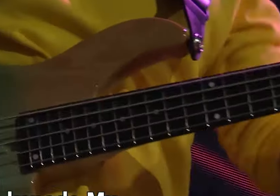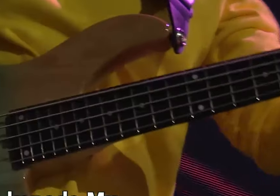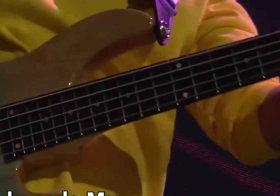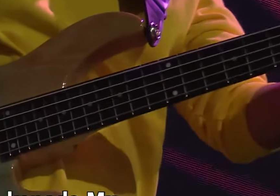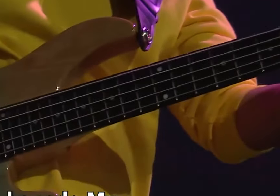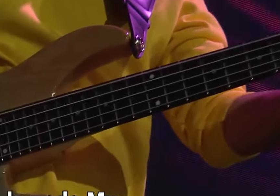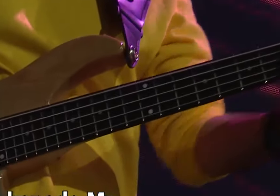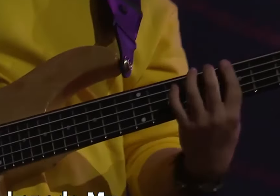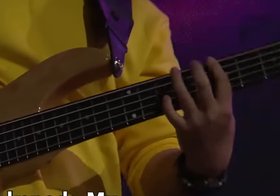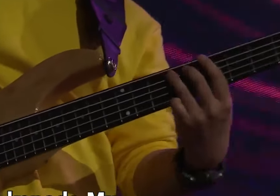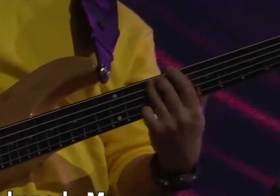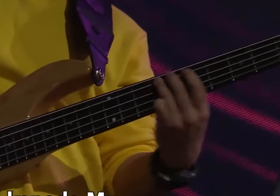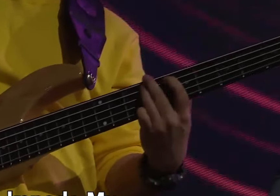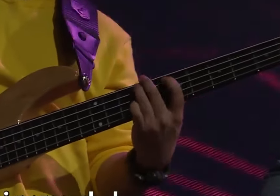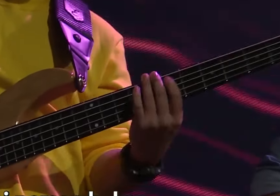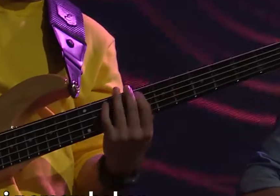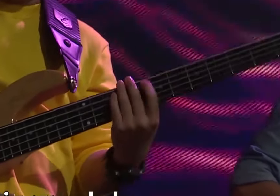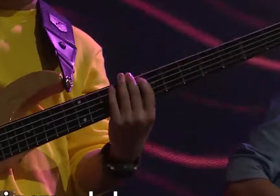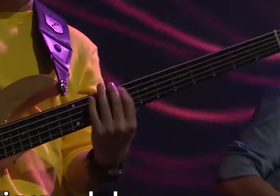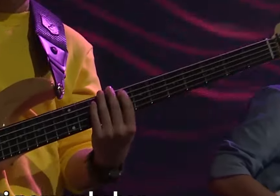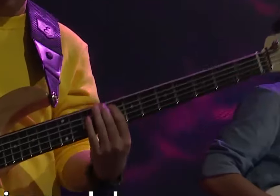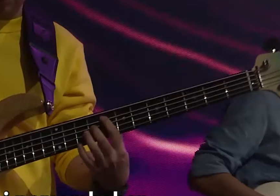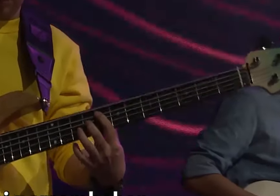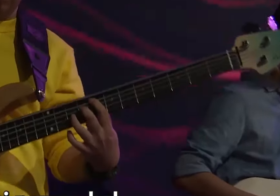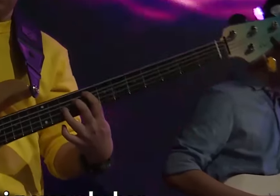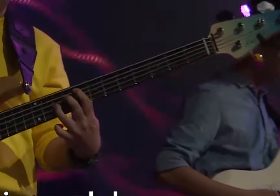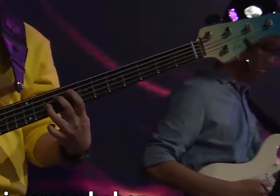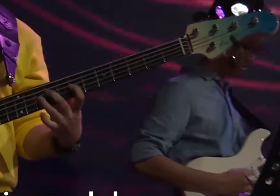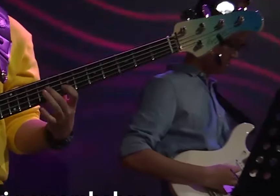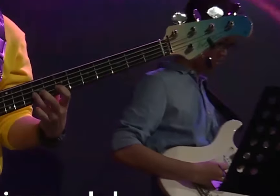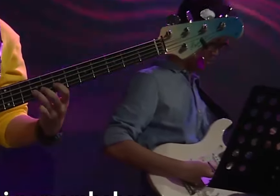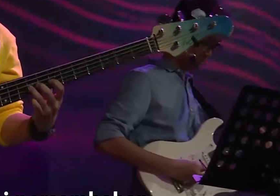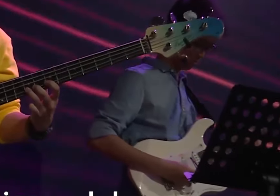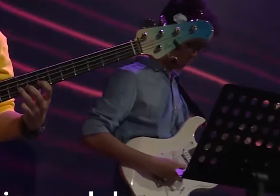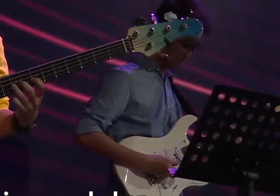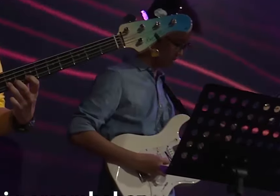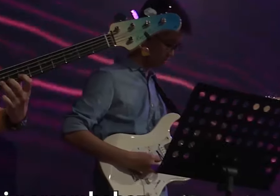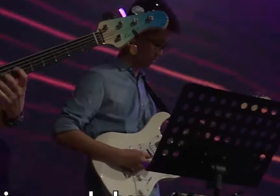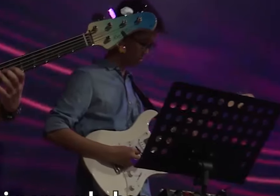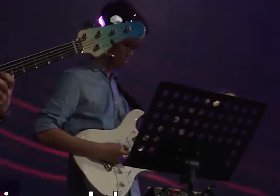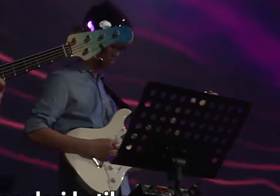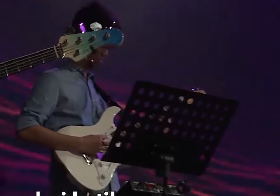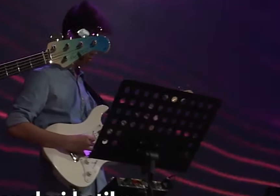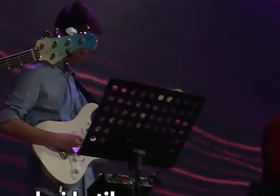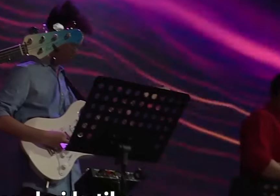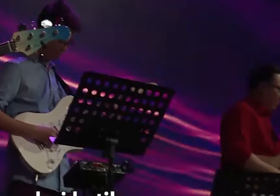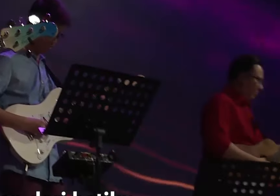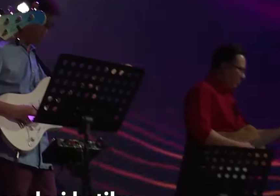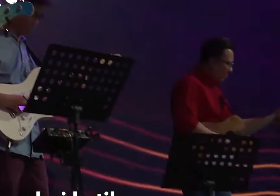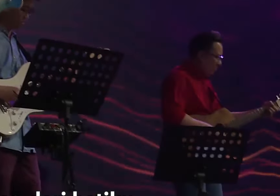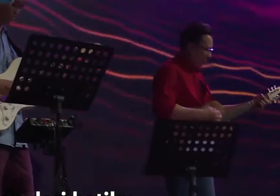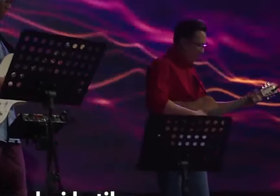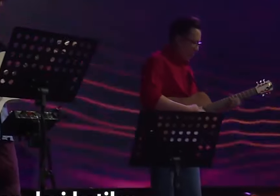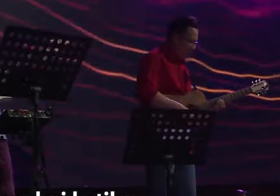Kini ku bawa kepadamu hidupku sebagai